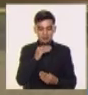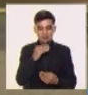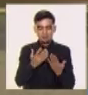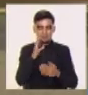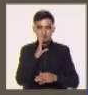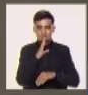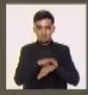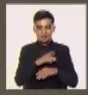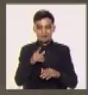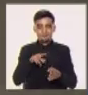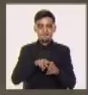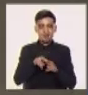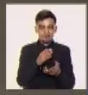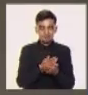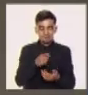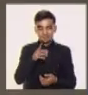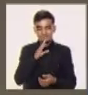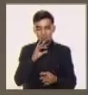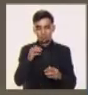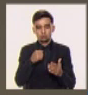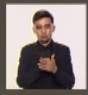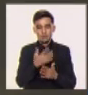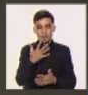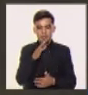будет причинен вред, то преступнице грозит до 5